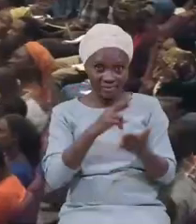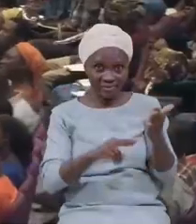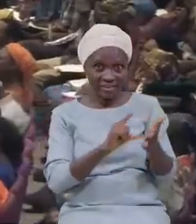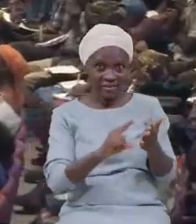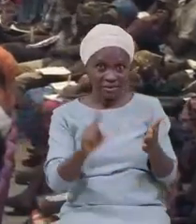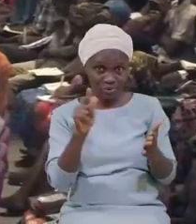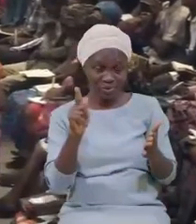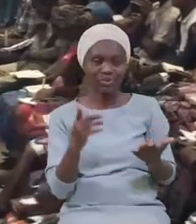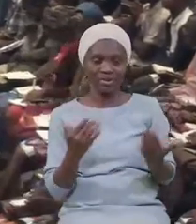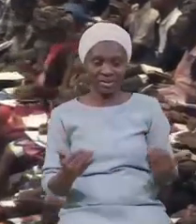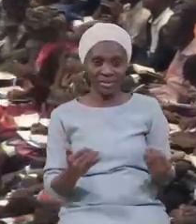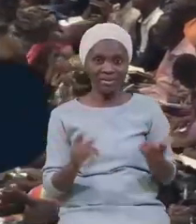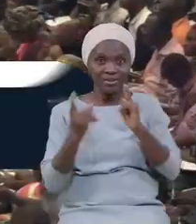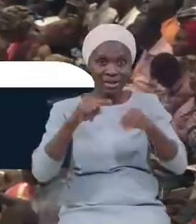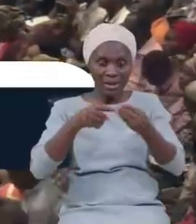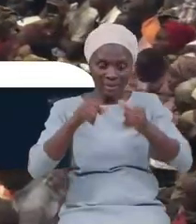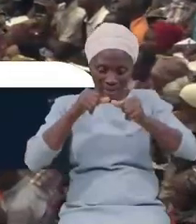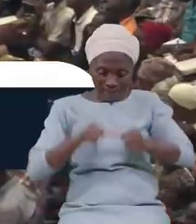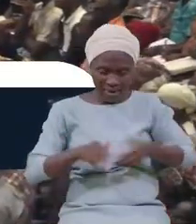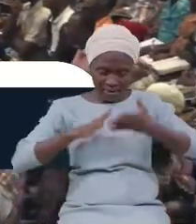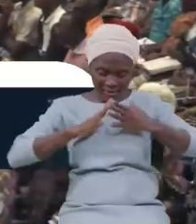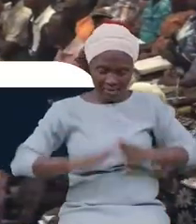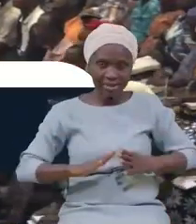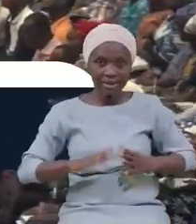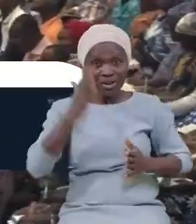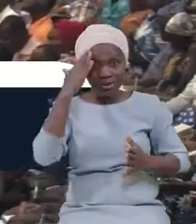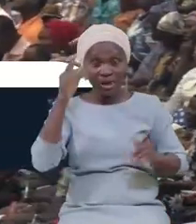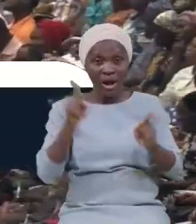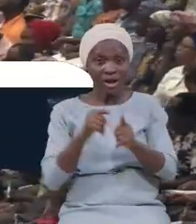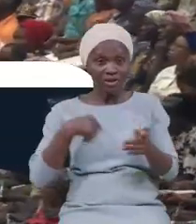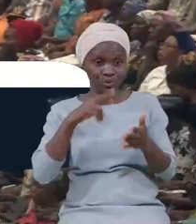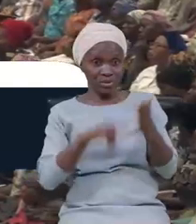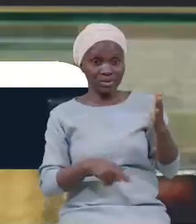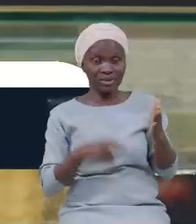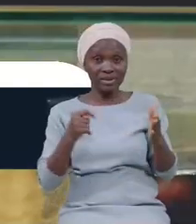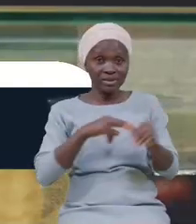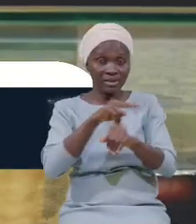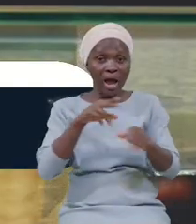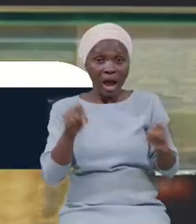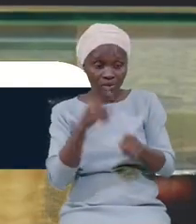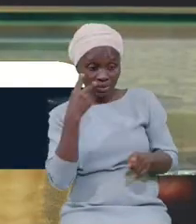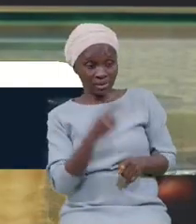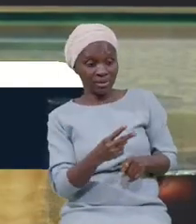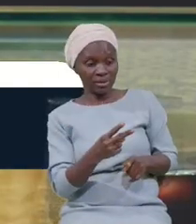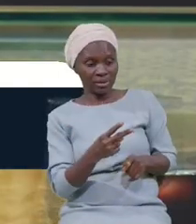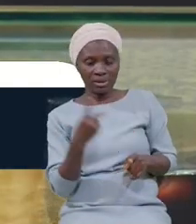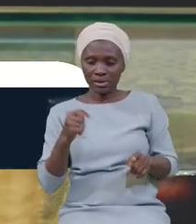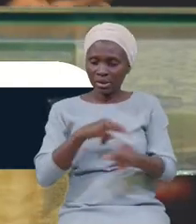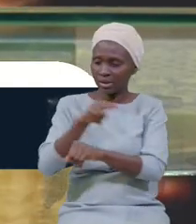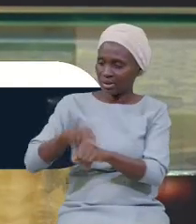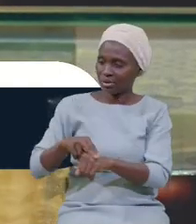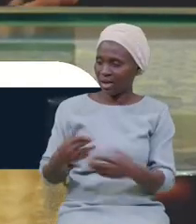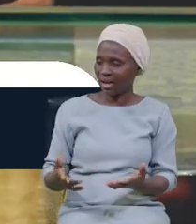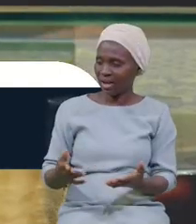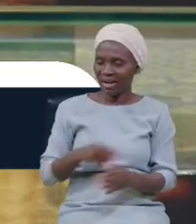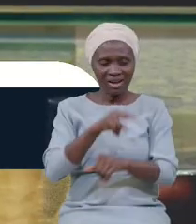Et puis il y a la paix constante. Verset 21, la paix constante. Comme on voit la nation, comme on voit l'insécurité,